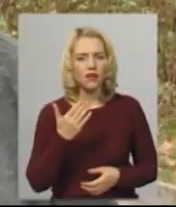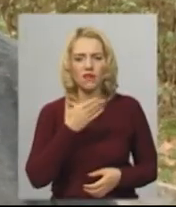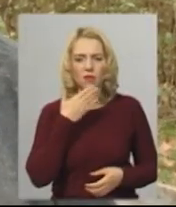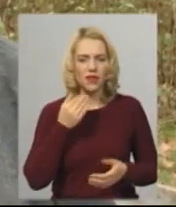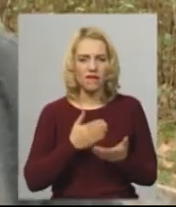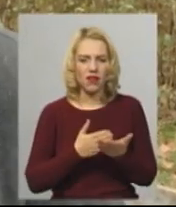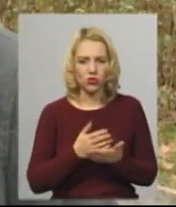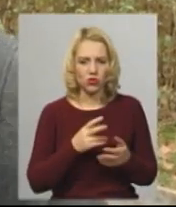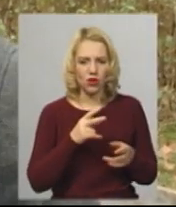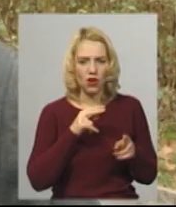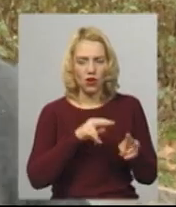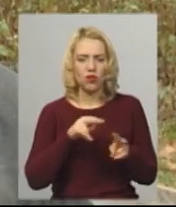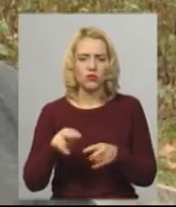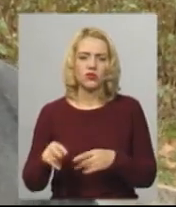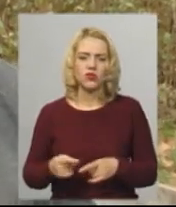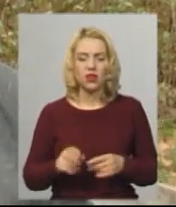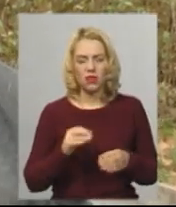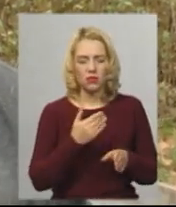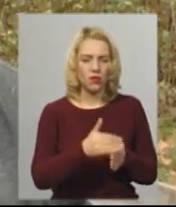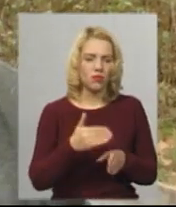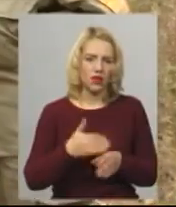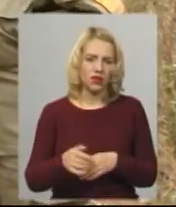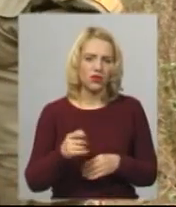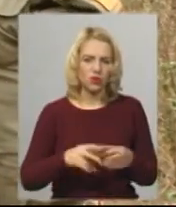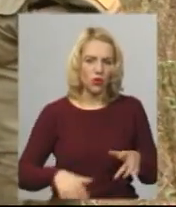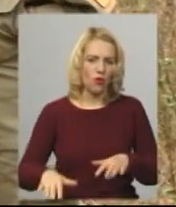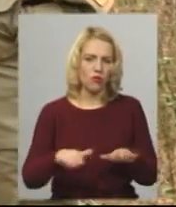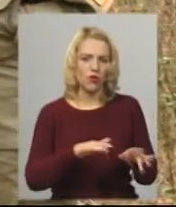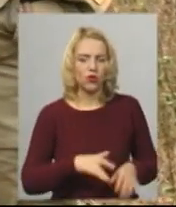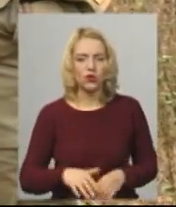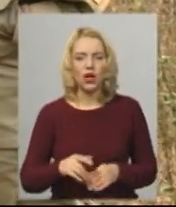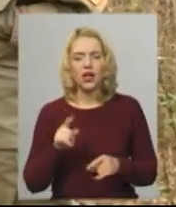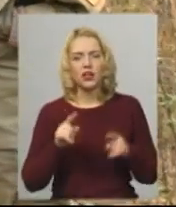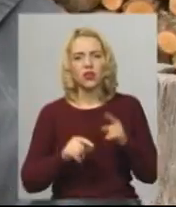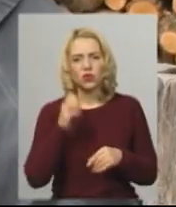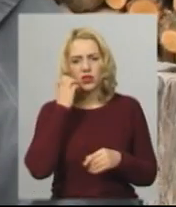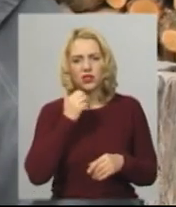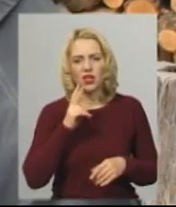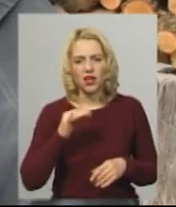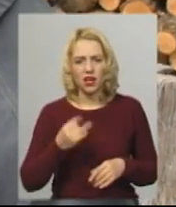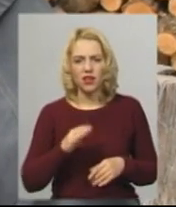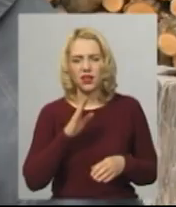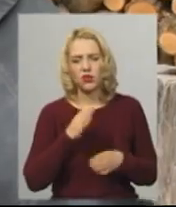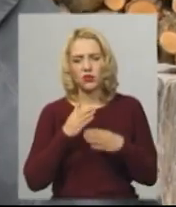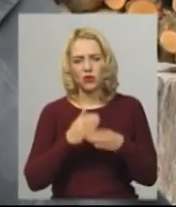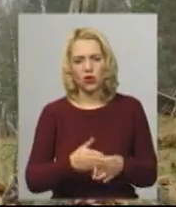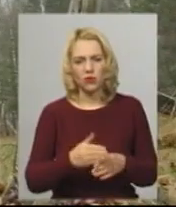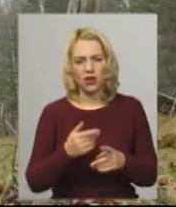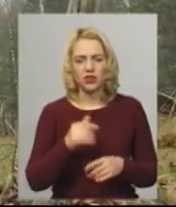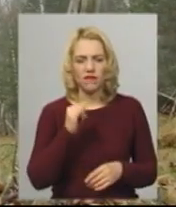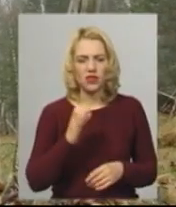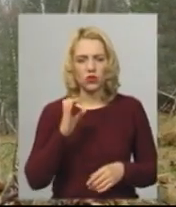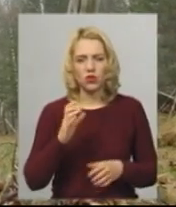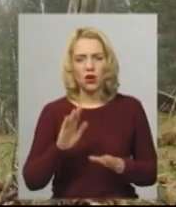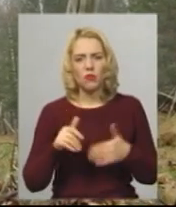обходити? Ну, як помаленько якось обходжу. Інколи стареньким допомагає по господарству житель села Поляна Іван Скотар. Каже,